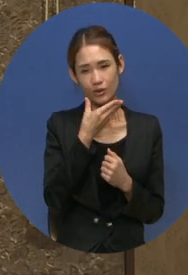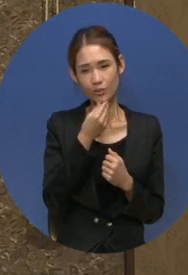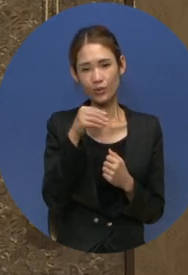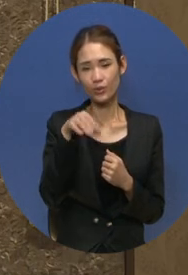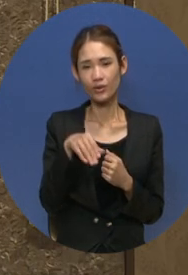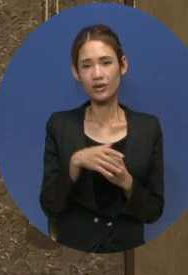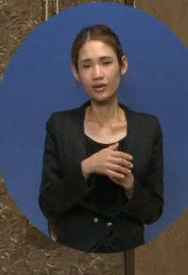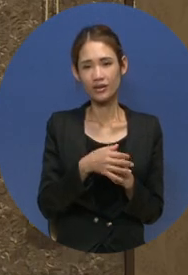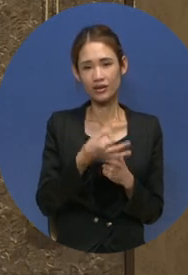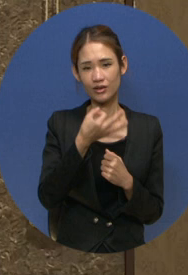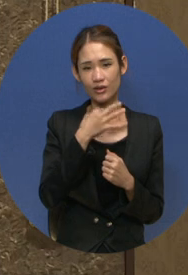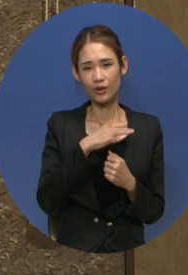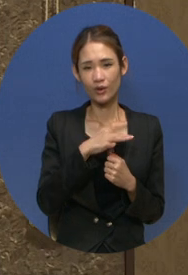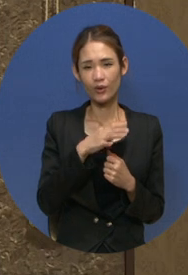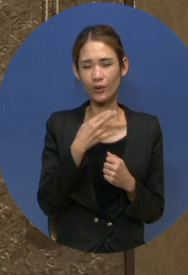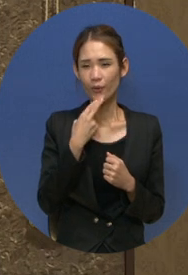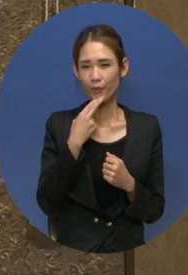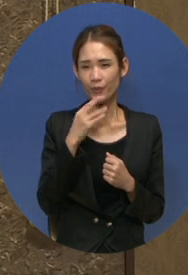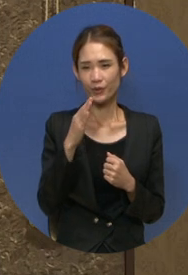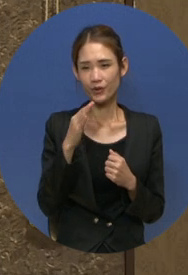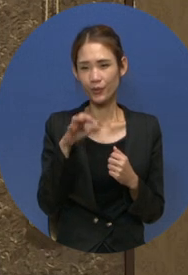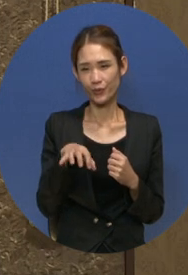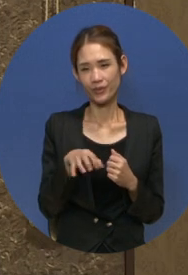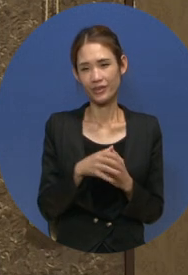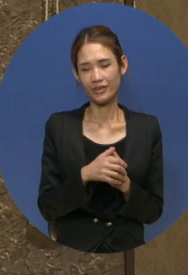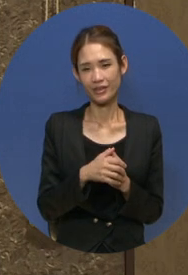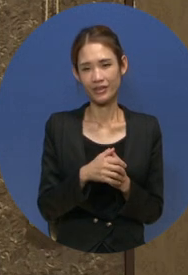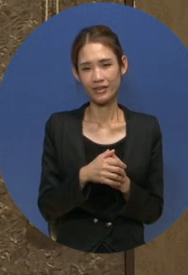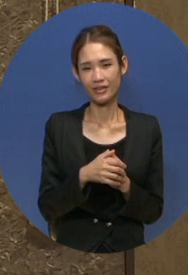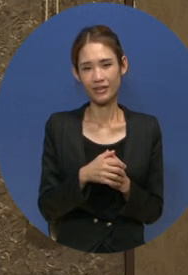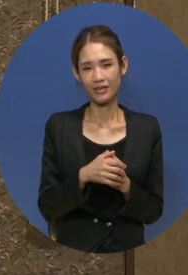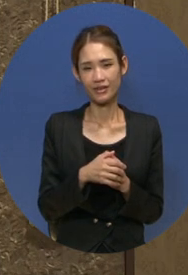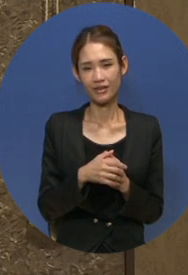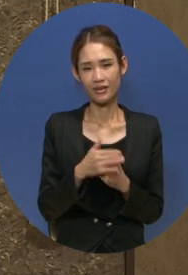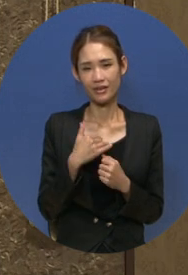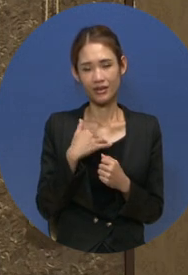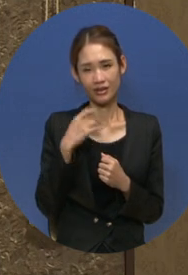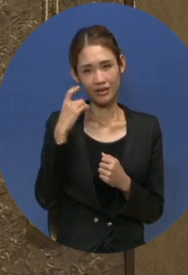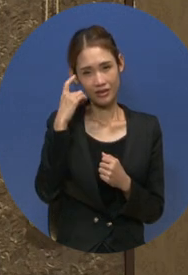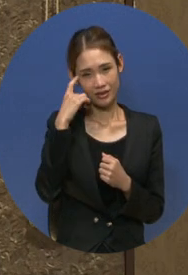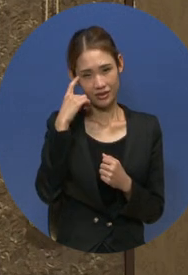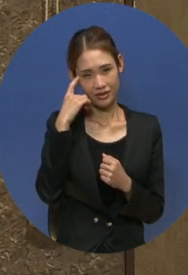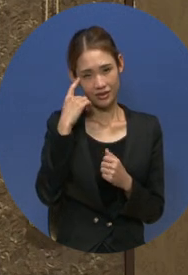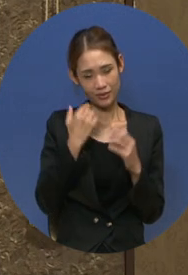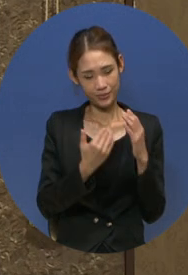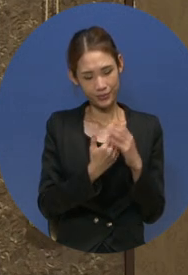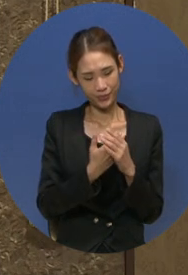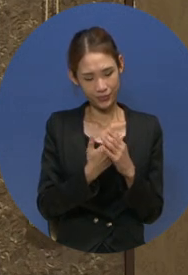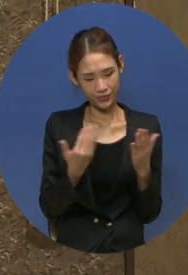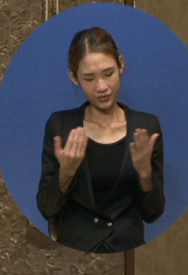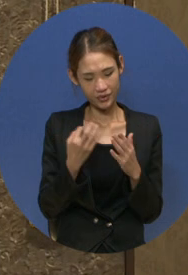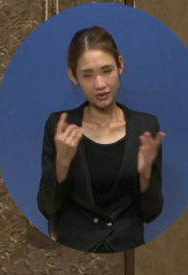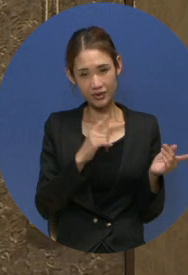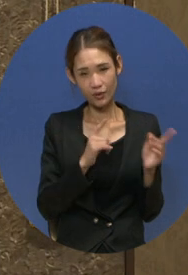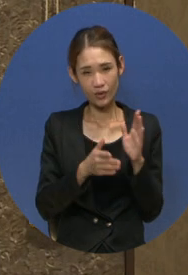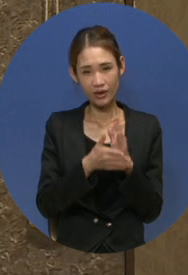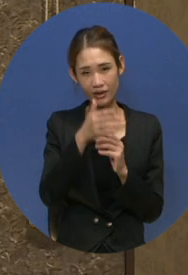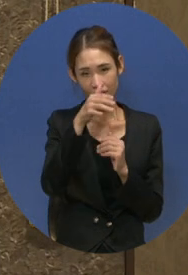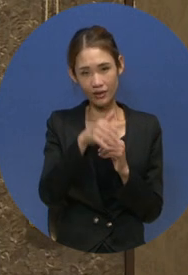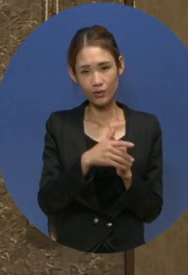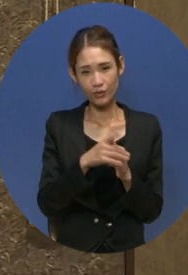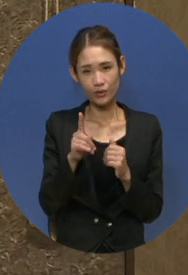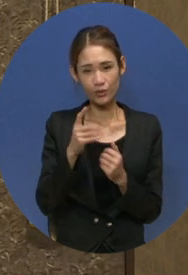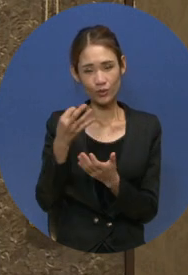복지관이 네. 영리하는 곳이 아니기 때문에 아, 그렇구나. 그래서 저희가 지금 생각하고 있는 것은 예, 예. 직업재활